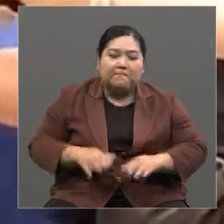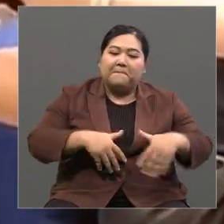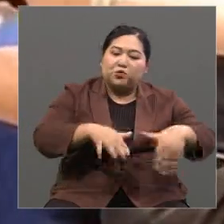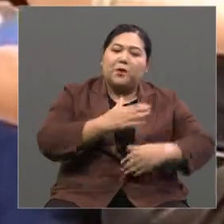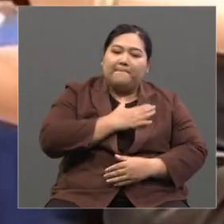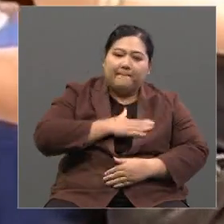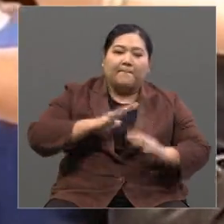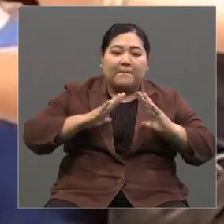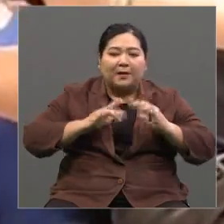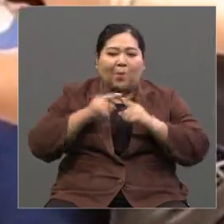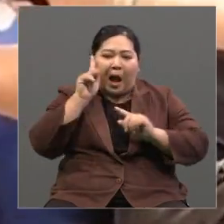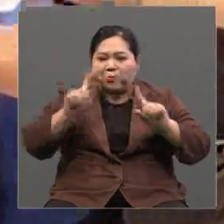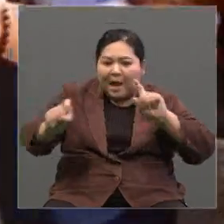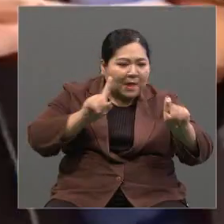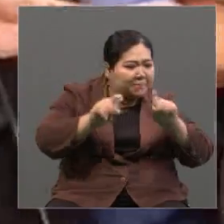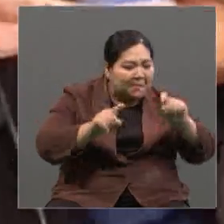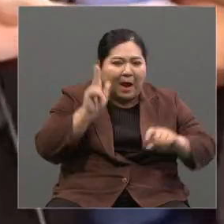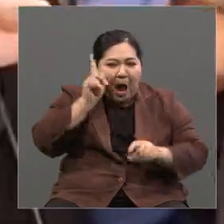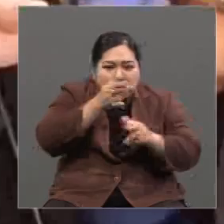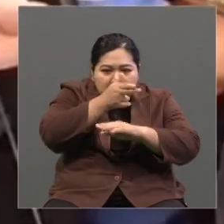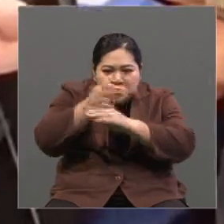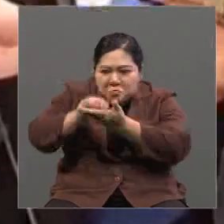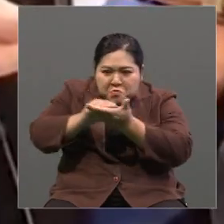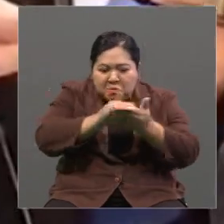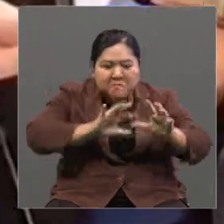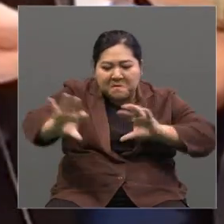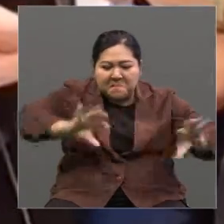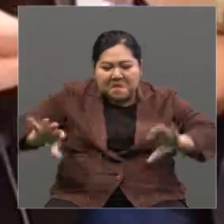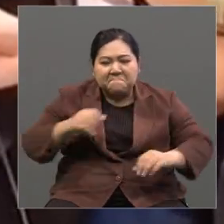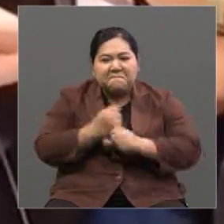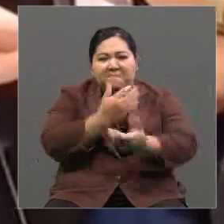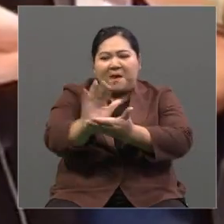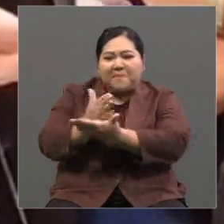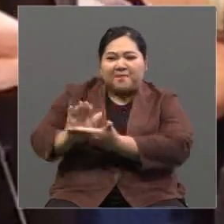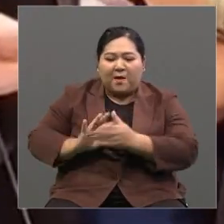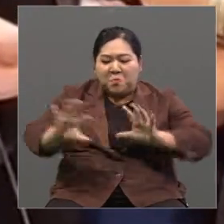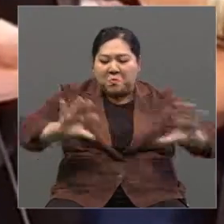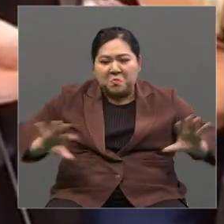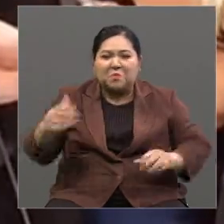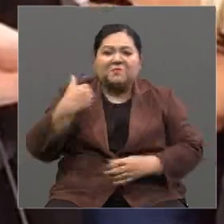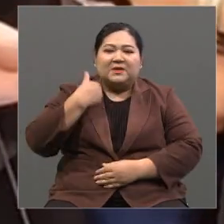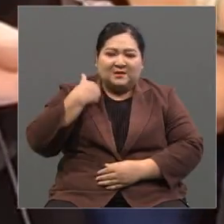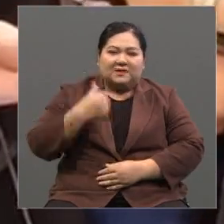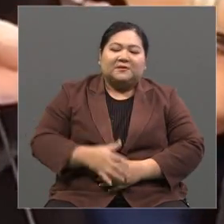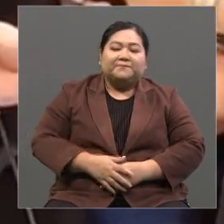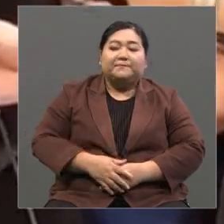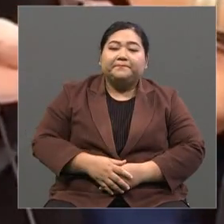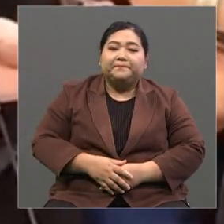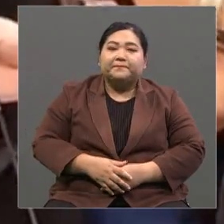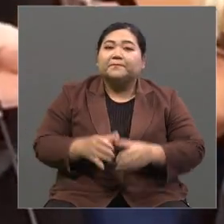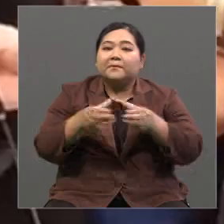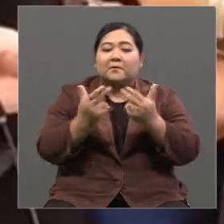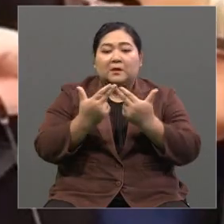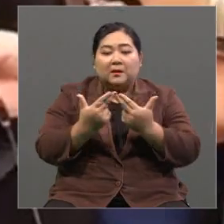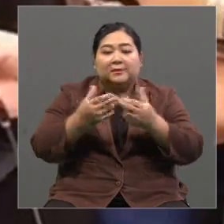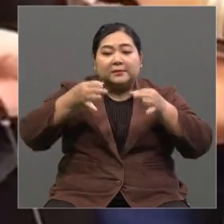ต่ผู้สื่อข่าวไม่ได้พักเลยนะในช่วงนี้นะทำงานอย่างหนักนะแบ่งทีมกันไม่หวัดไม่ไหวในช่วงนี้ส่วนการตัดสินใจของพรรครวมไทยสร้างชา